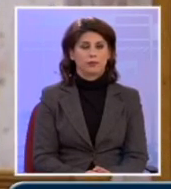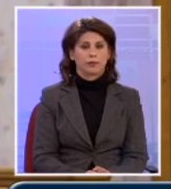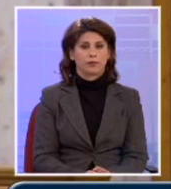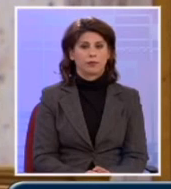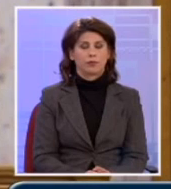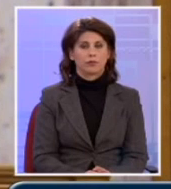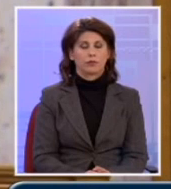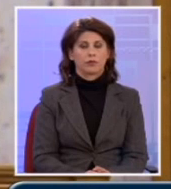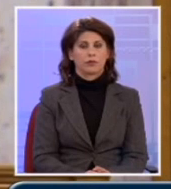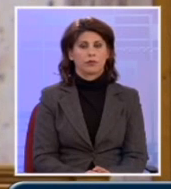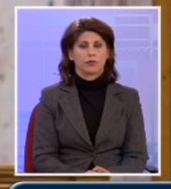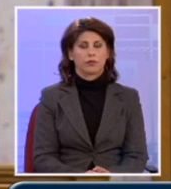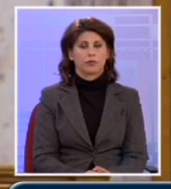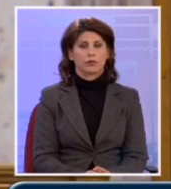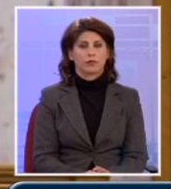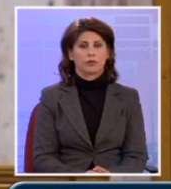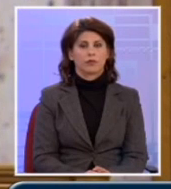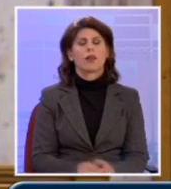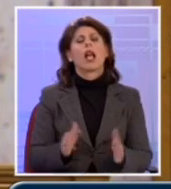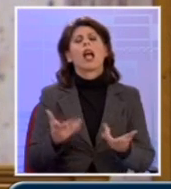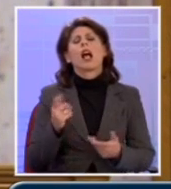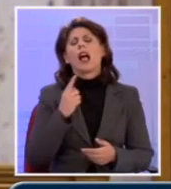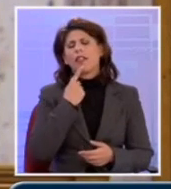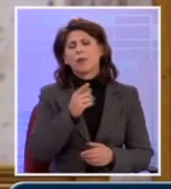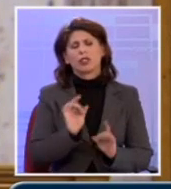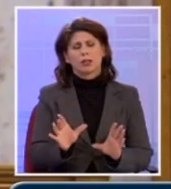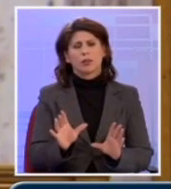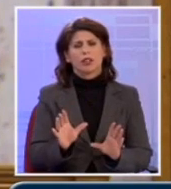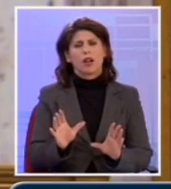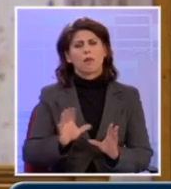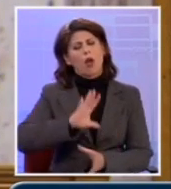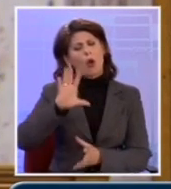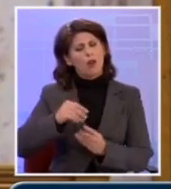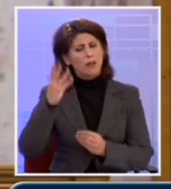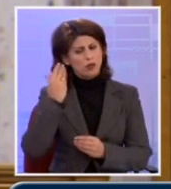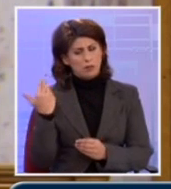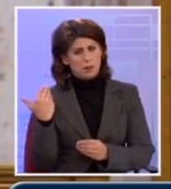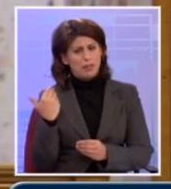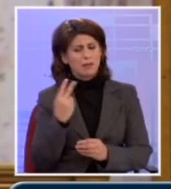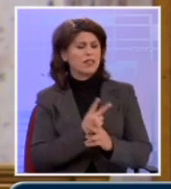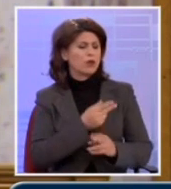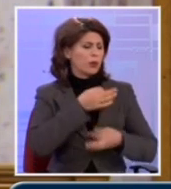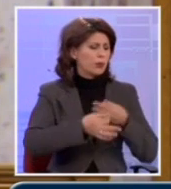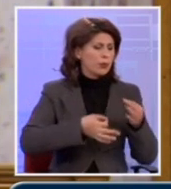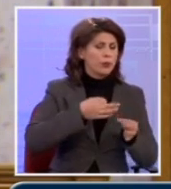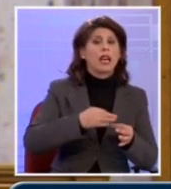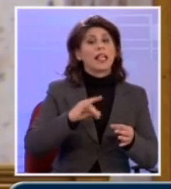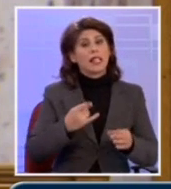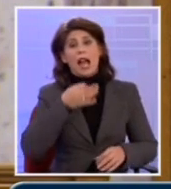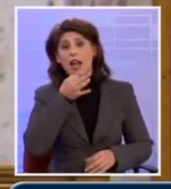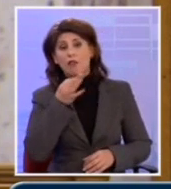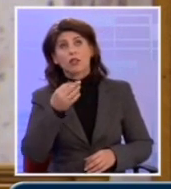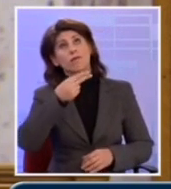ασχοληθώ καθόλου με τις συμβουλές που ακούσαμε προηγούμενα, όπως και με τις αναφορές